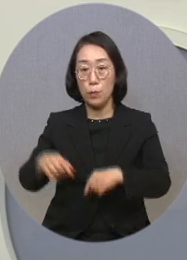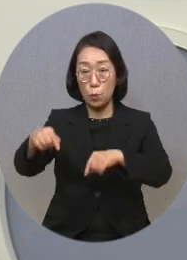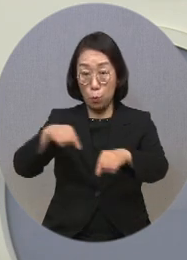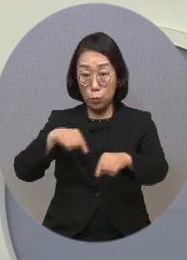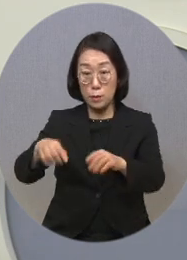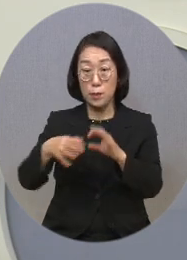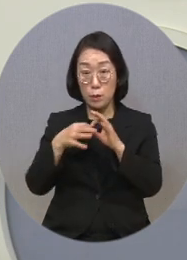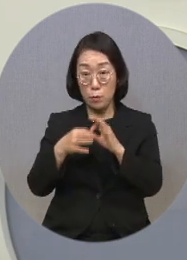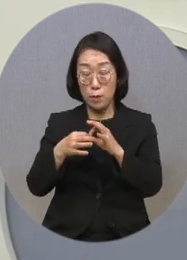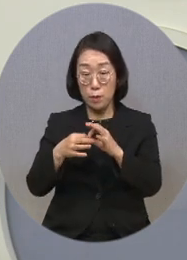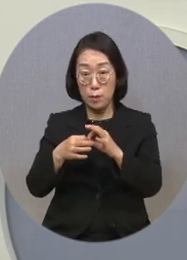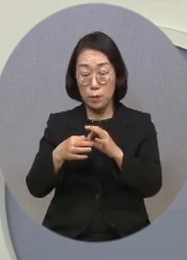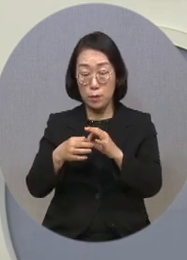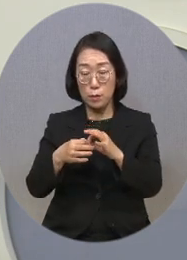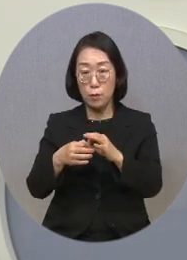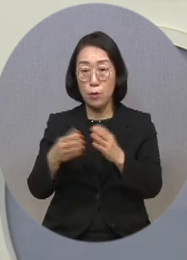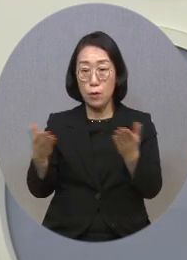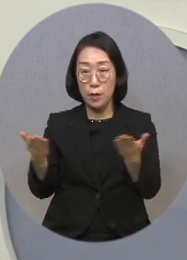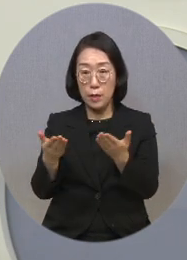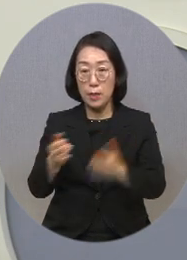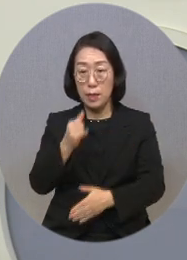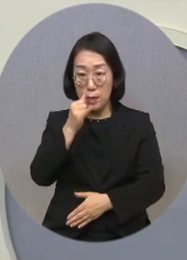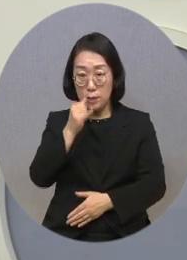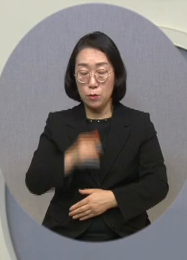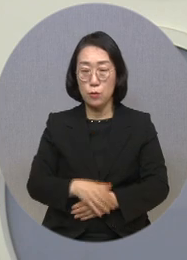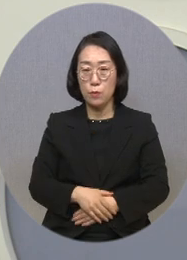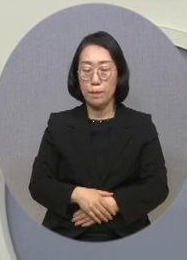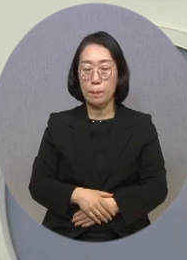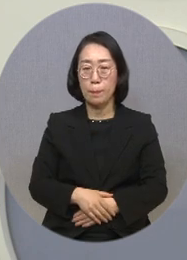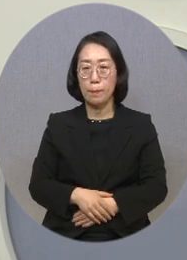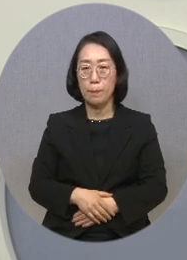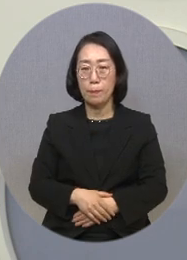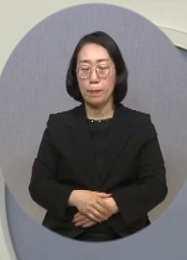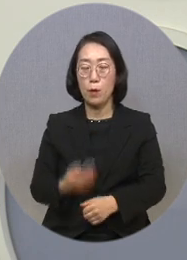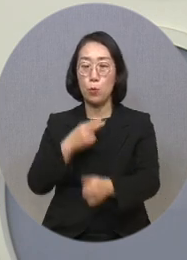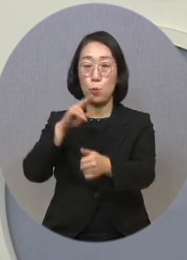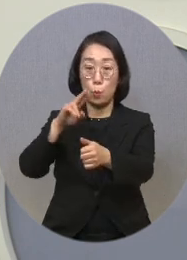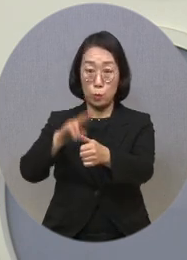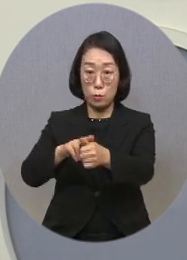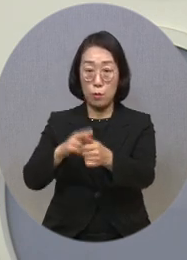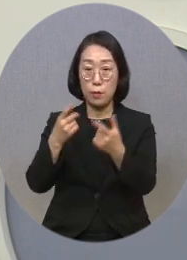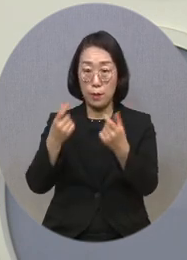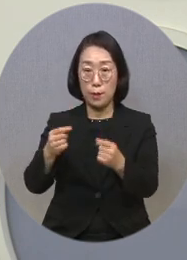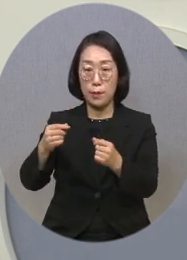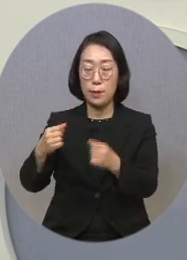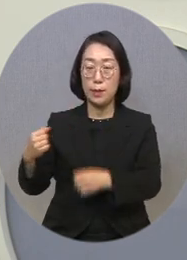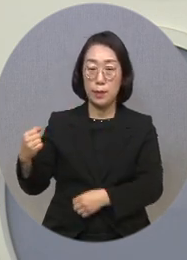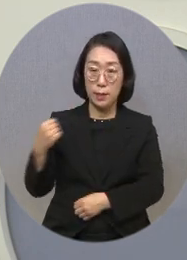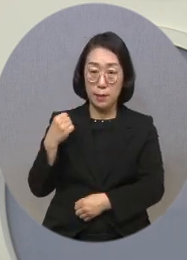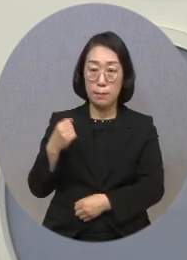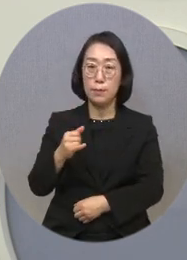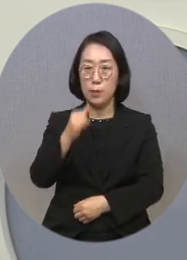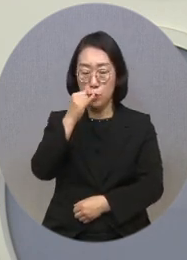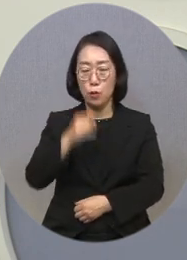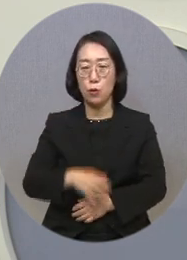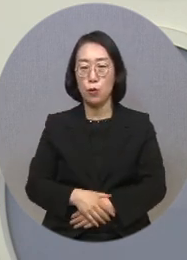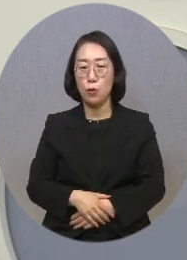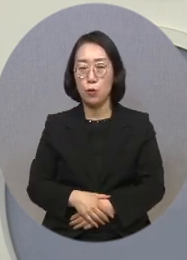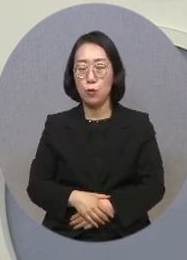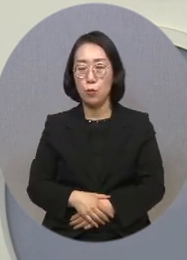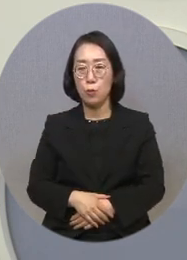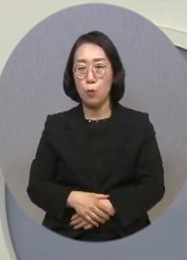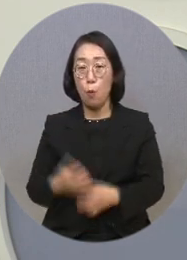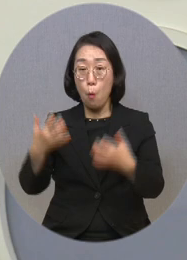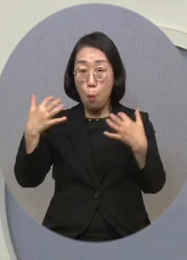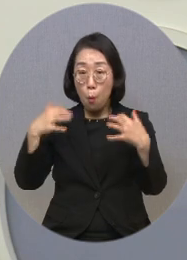일들도 있으니까 굉장히 그런 어떤 도전적인 그런 기운을 가지고 있어요. 그래서